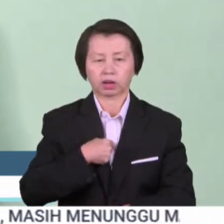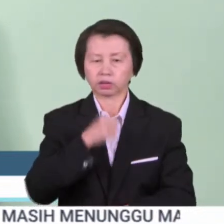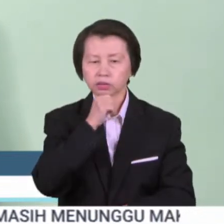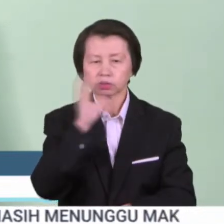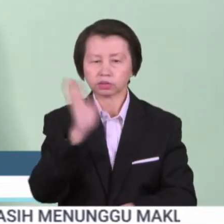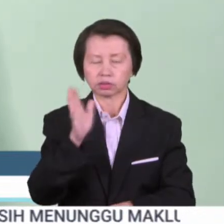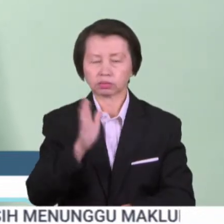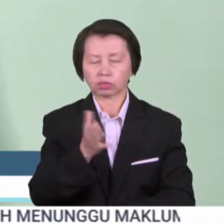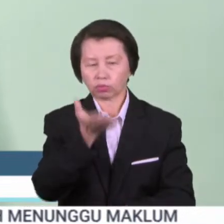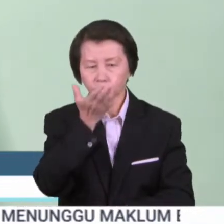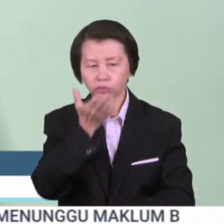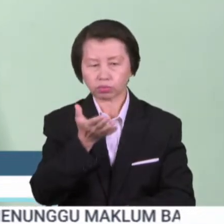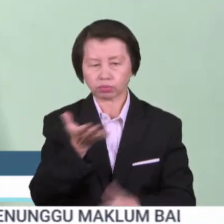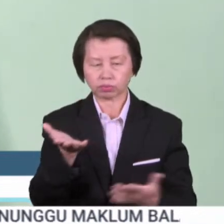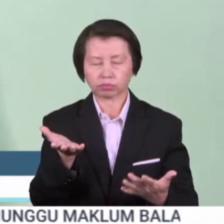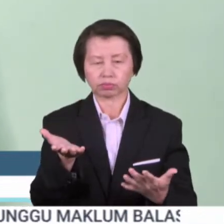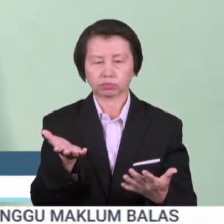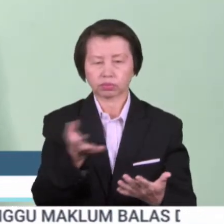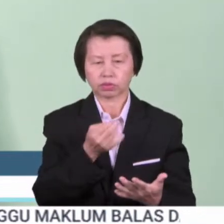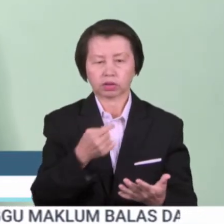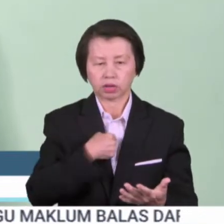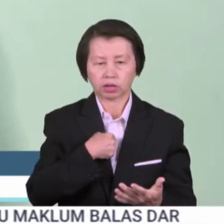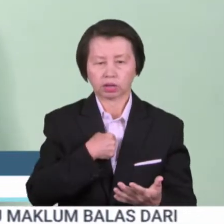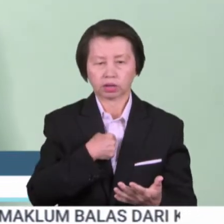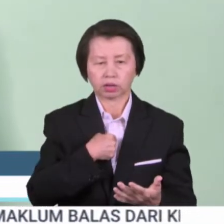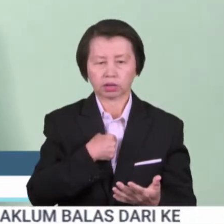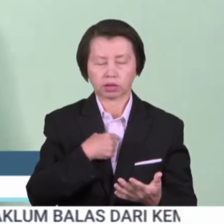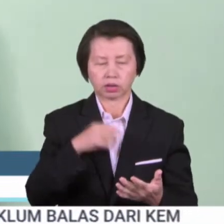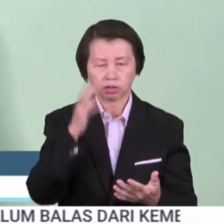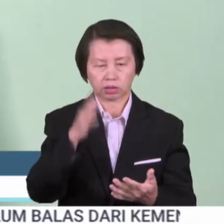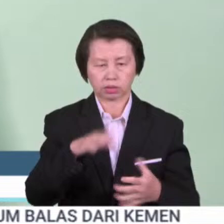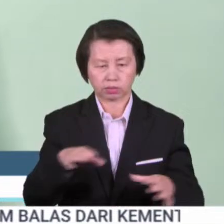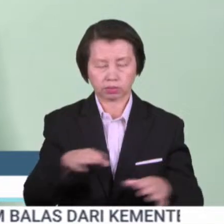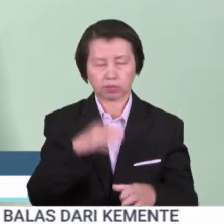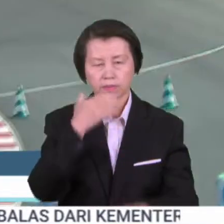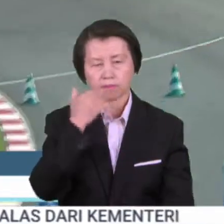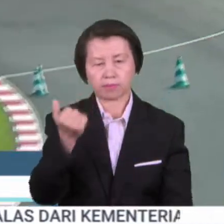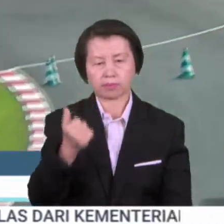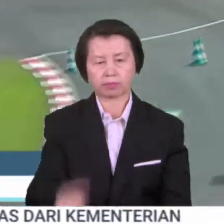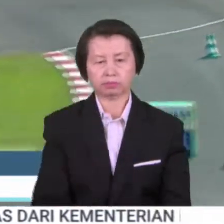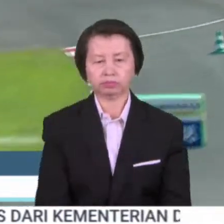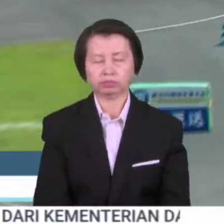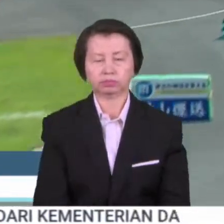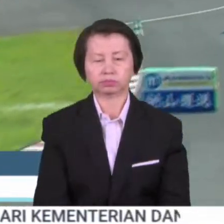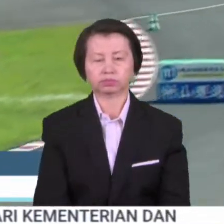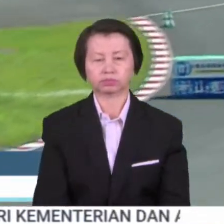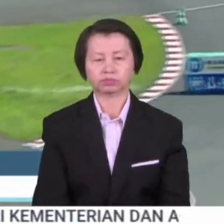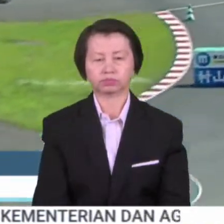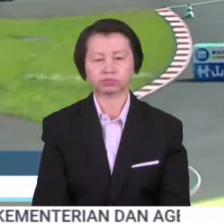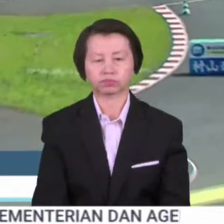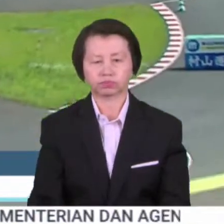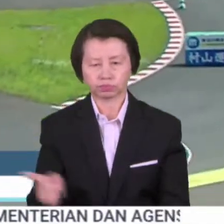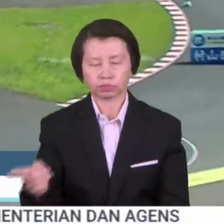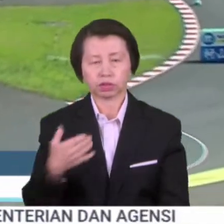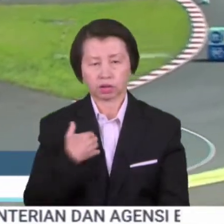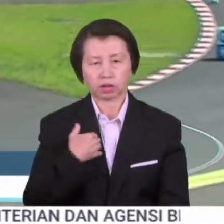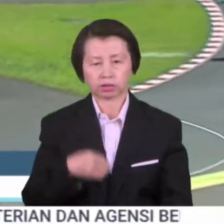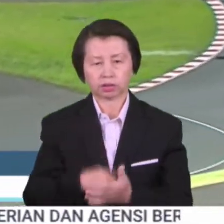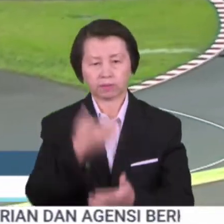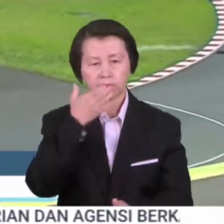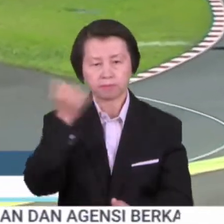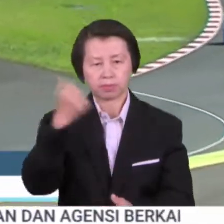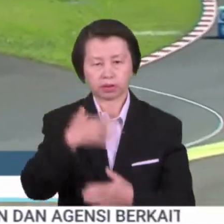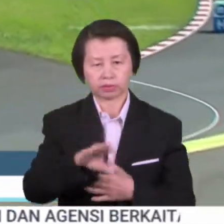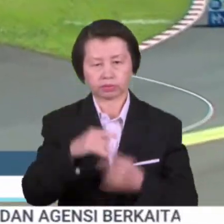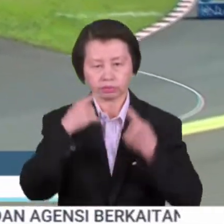terlalu selesa dan saya akan Cuba yang buat yang terbaik lagi naziro kini berada dalam momentum terbaik